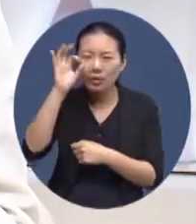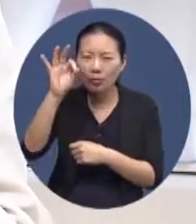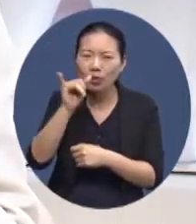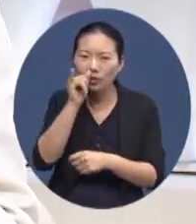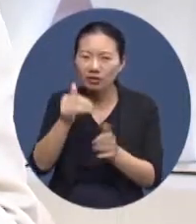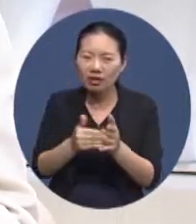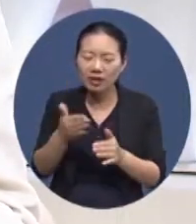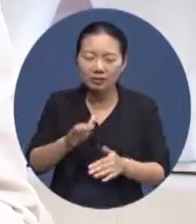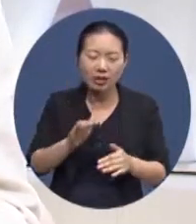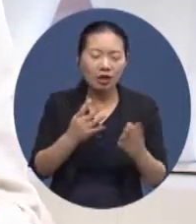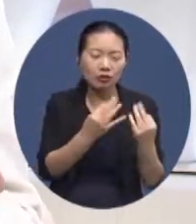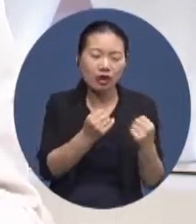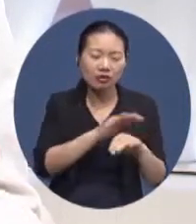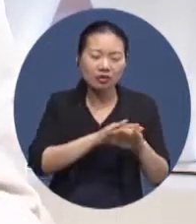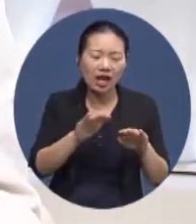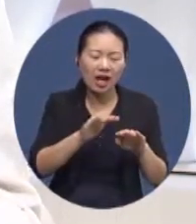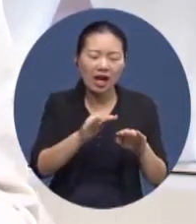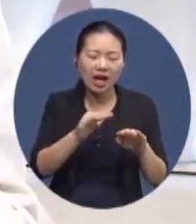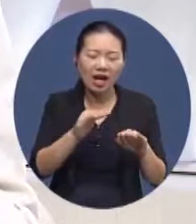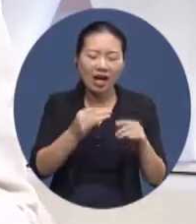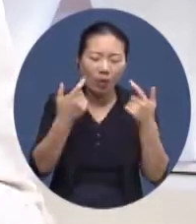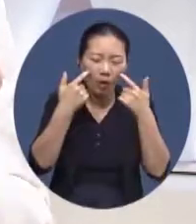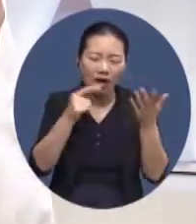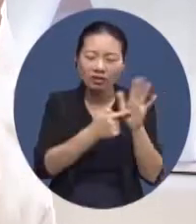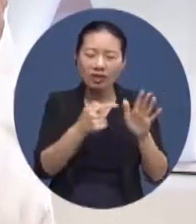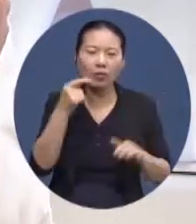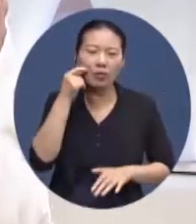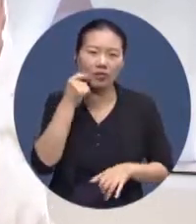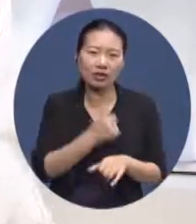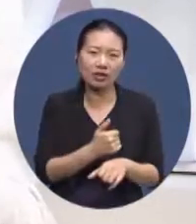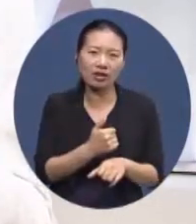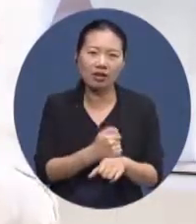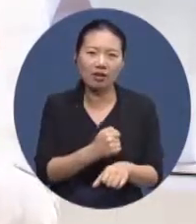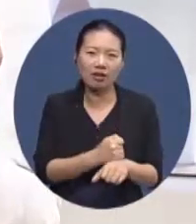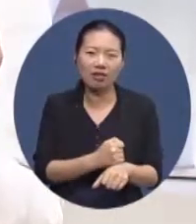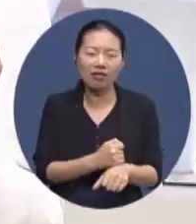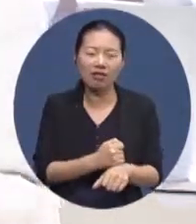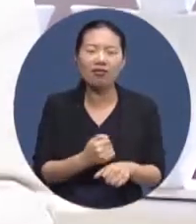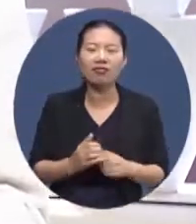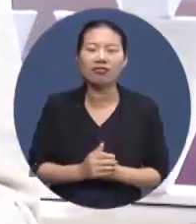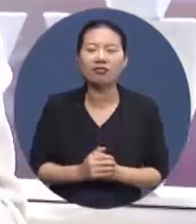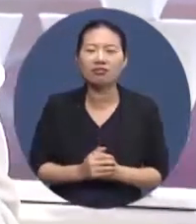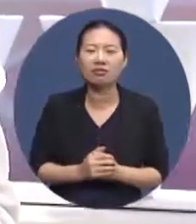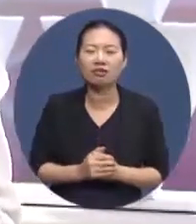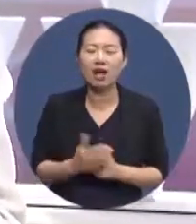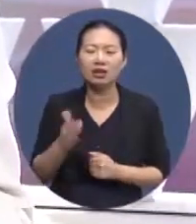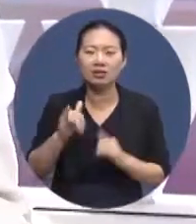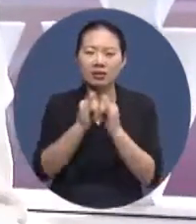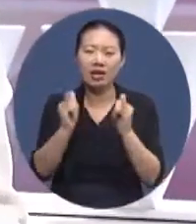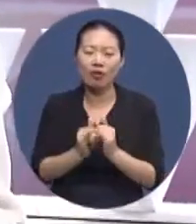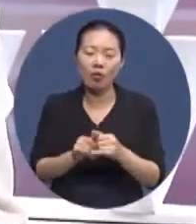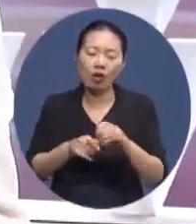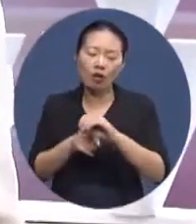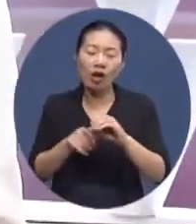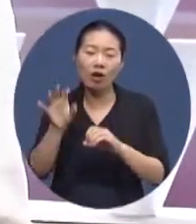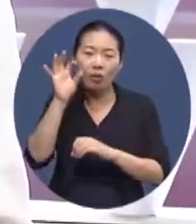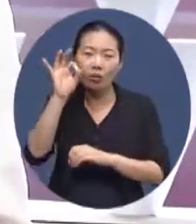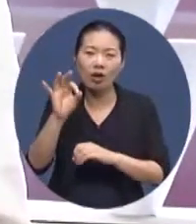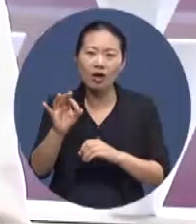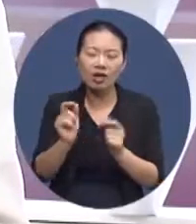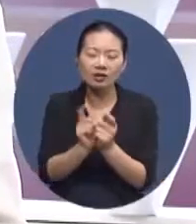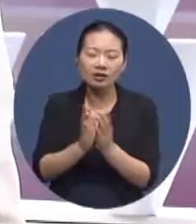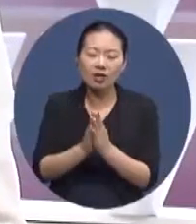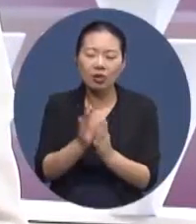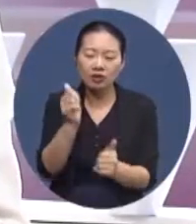않는 거기 때문에 그 정의로부터 파생돼서 사유하는 학문이거든요, 수학은. 근데 사회나 과학은 뭐 실험이나 현장 가보면